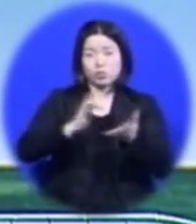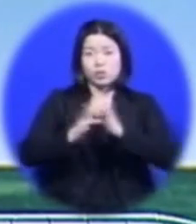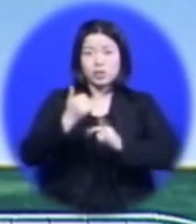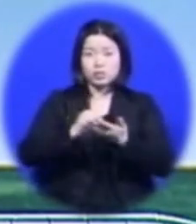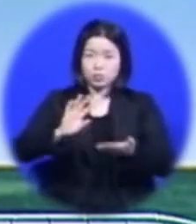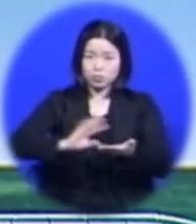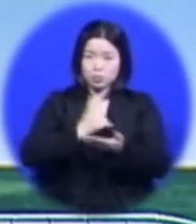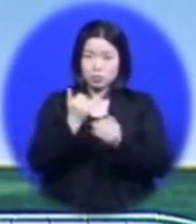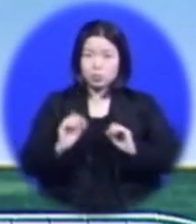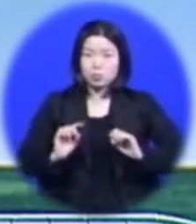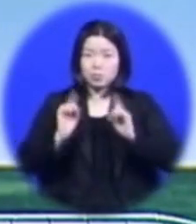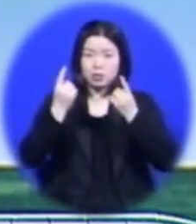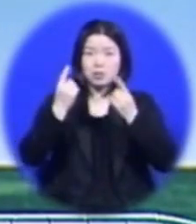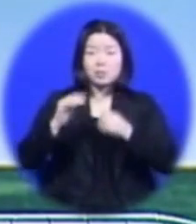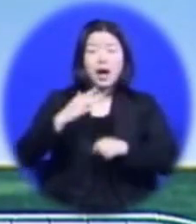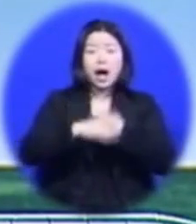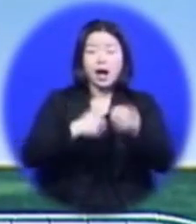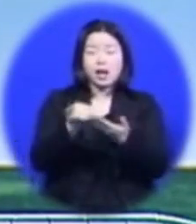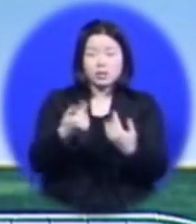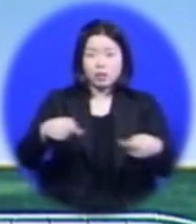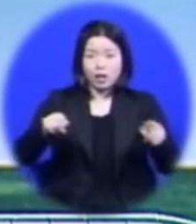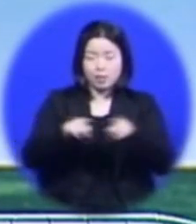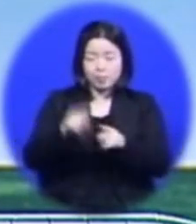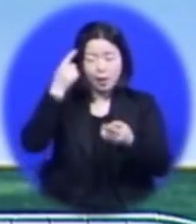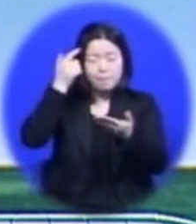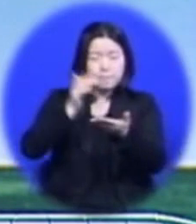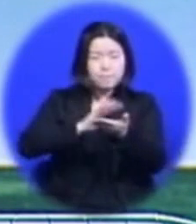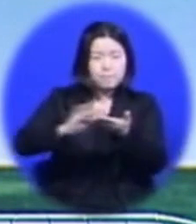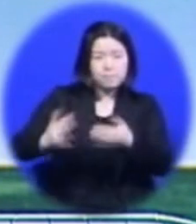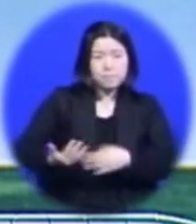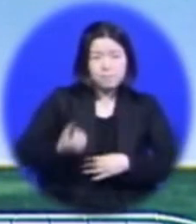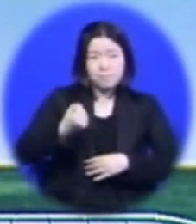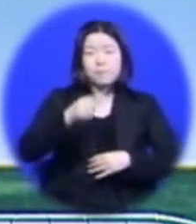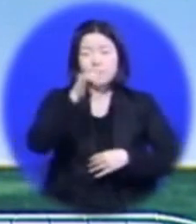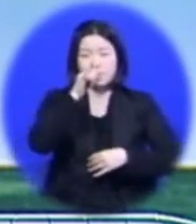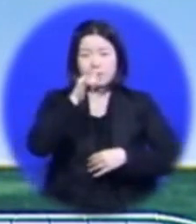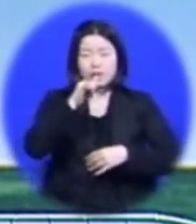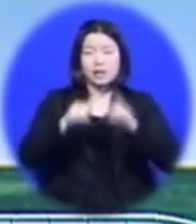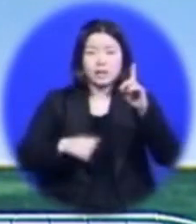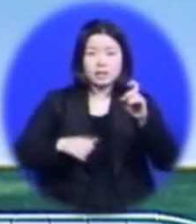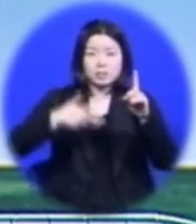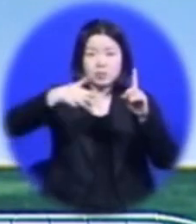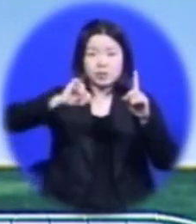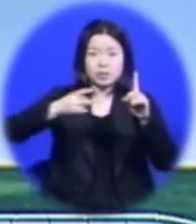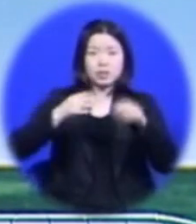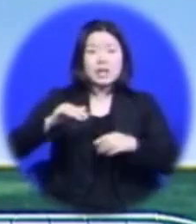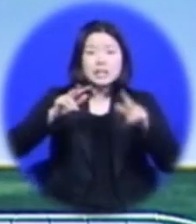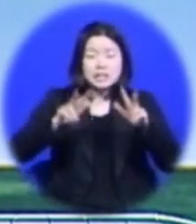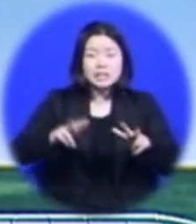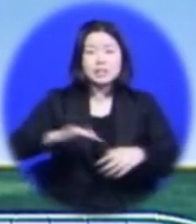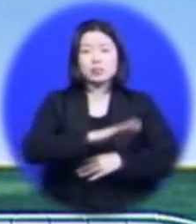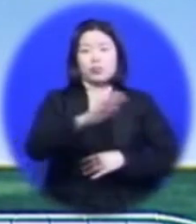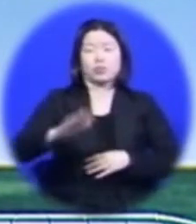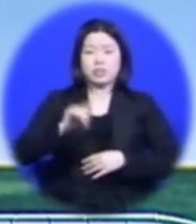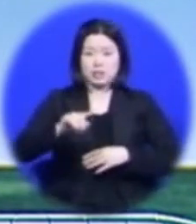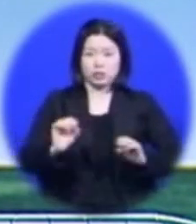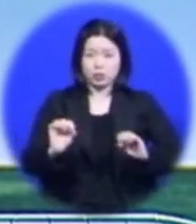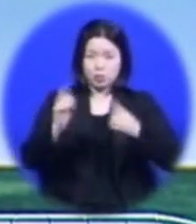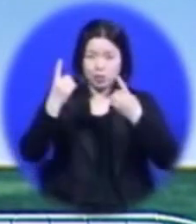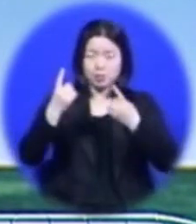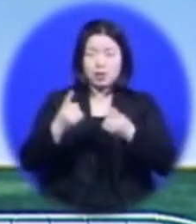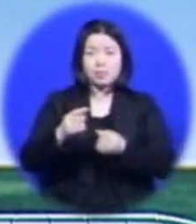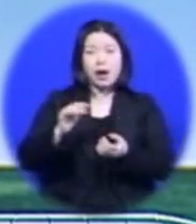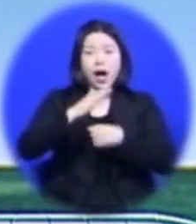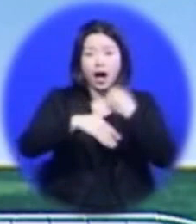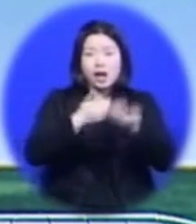말미암아 하나님과 더불어 평화를 누리고 있습니다. 11절에 우리는 지금 그로 말미암아 하나님과 화해를